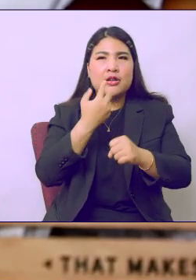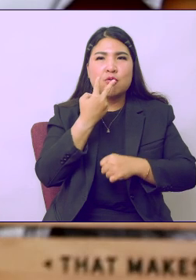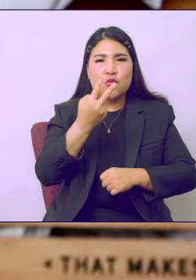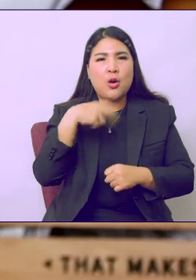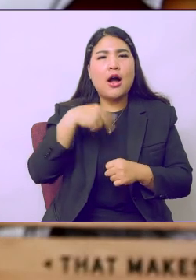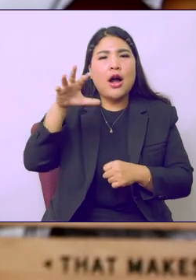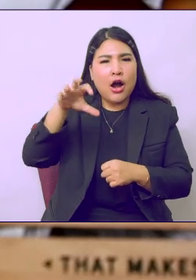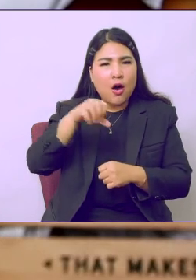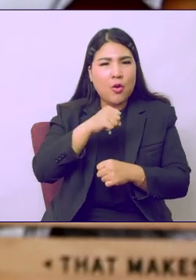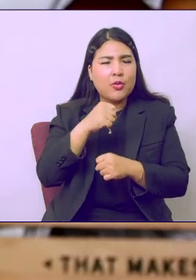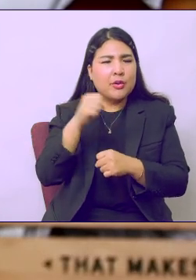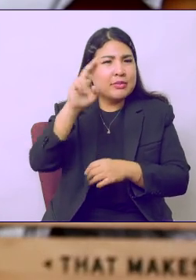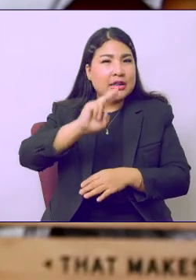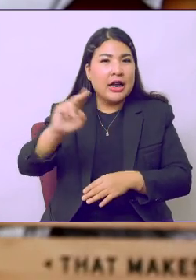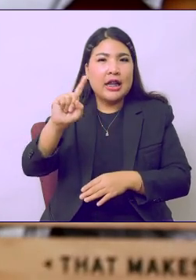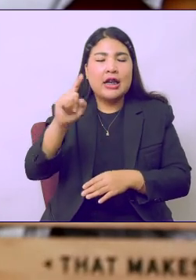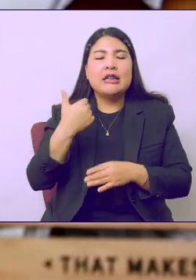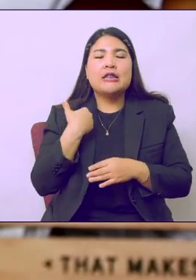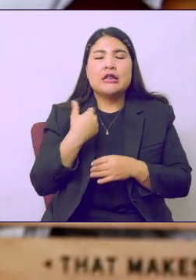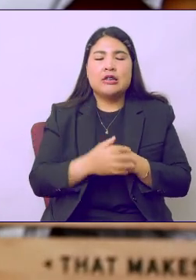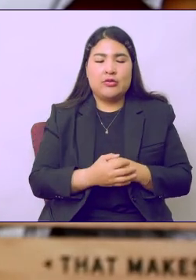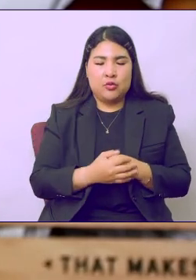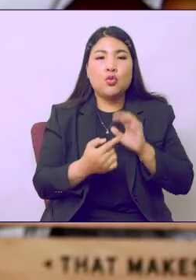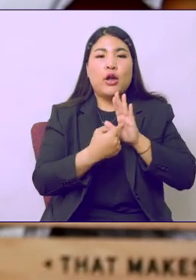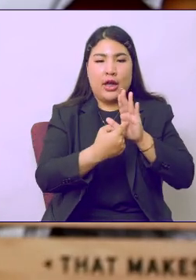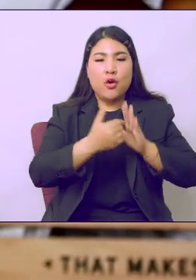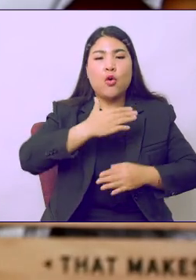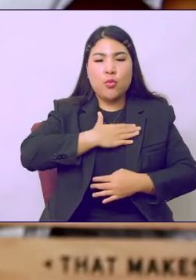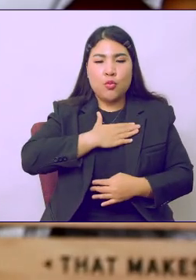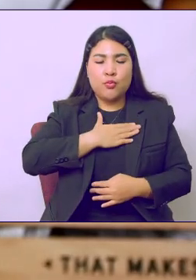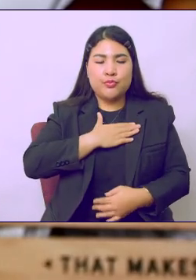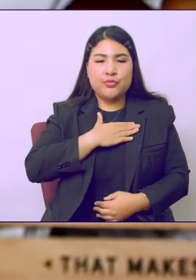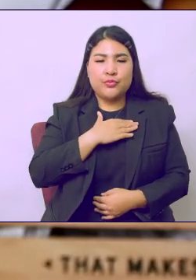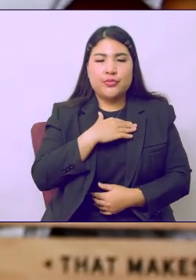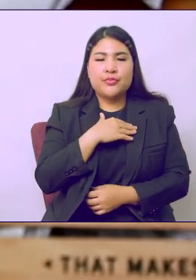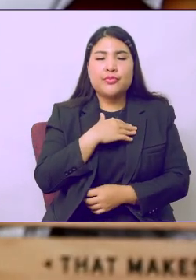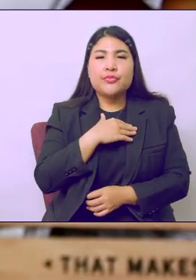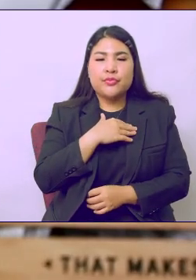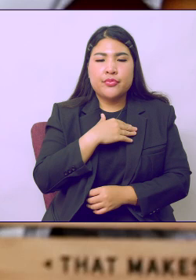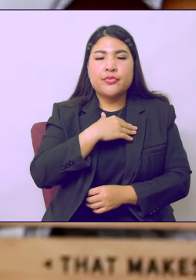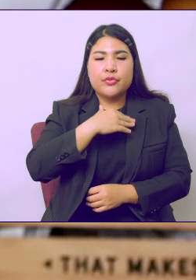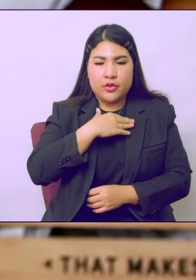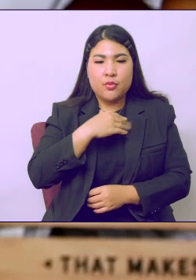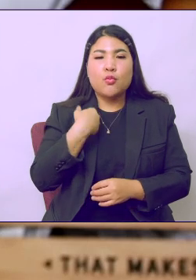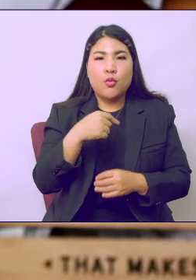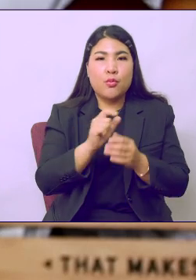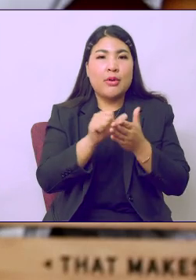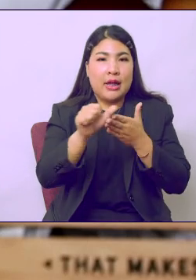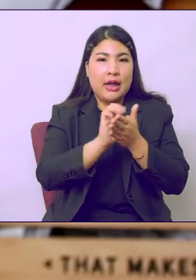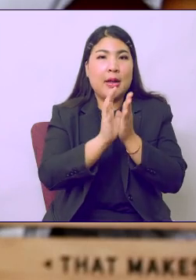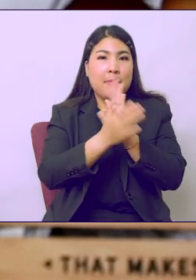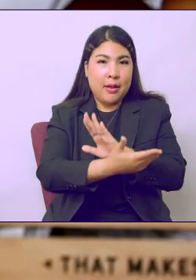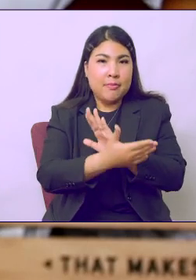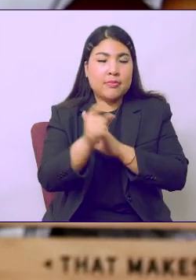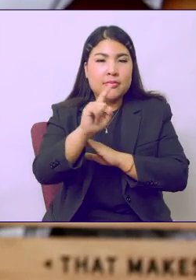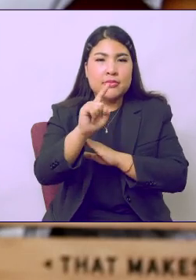อะไรมาใช้ได้บ้างเนาะอย่างของผมเนี่ยนะครับอย่างที่อ่าที่ผม Applyหรือที่ผมปรับเนี่ยนะครับก็จะเป็นเรื่องของ